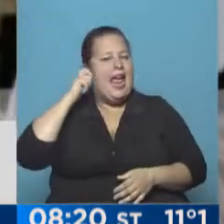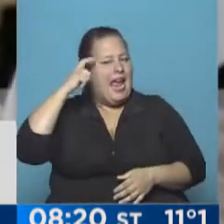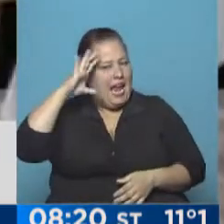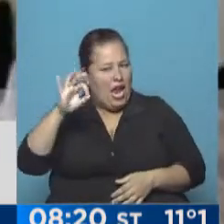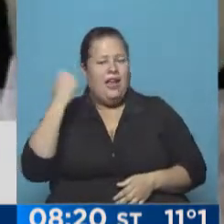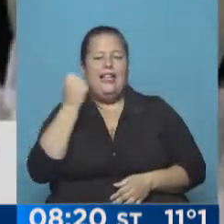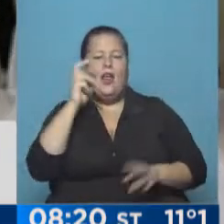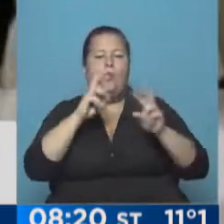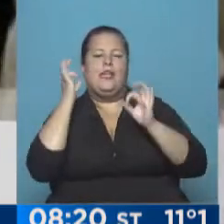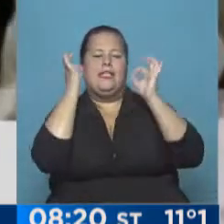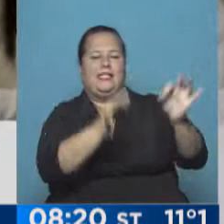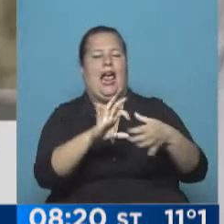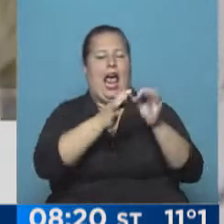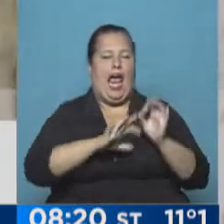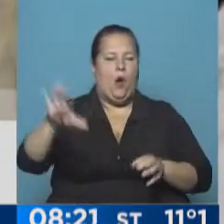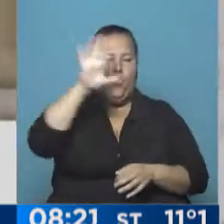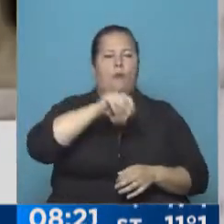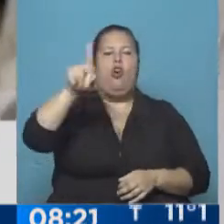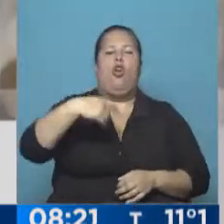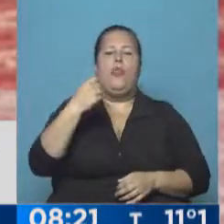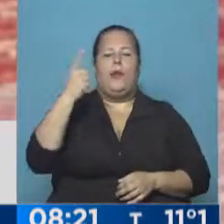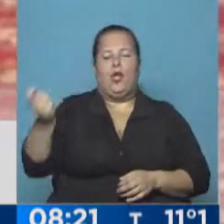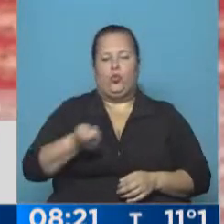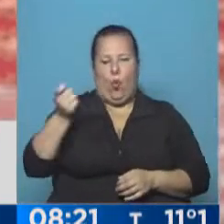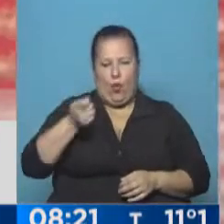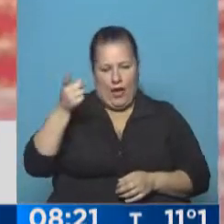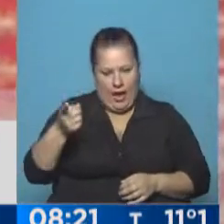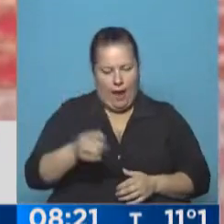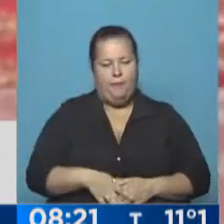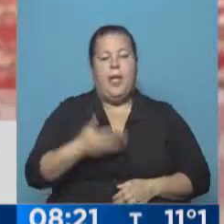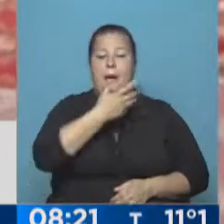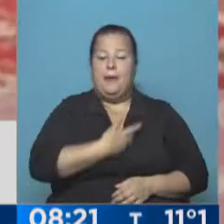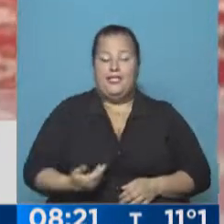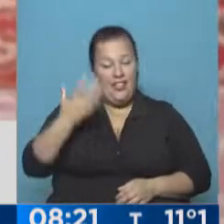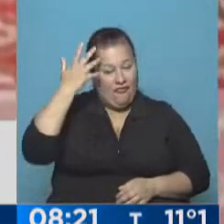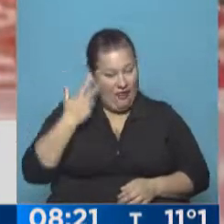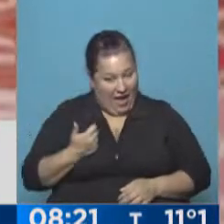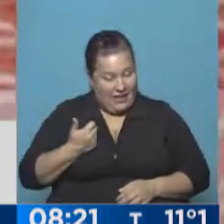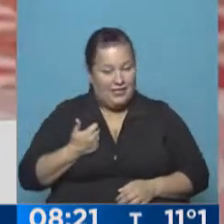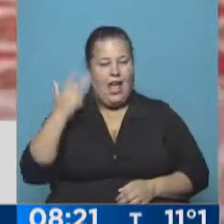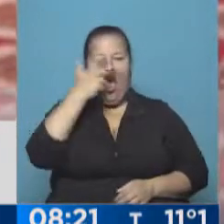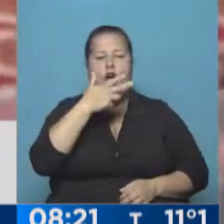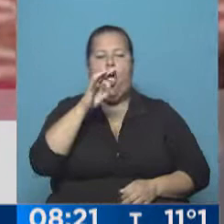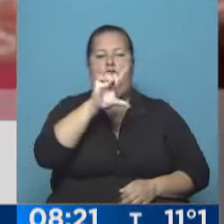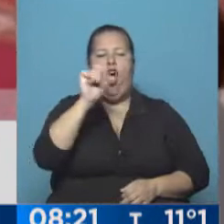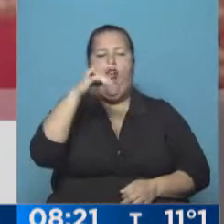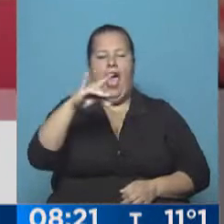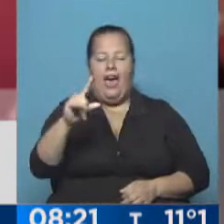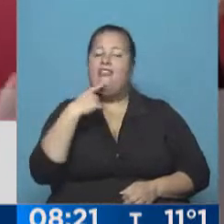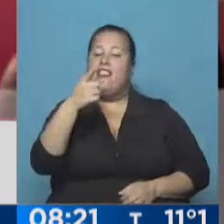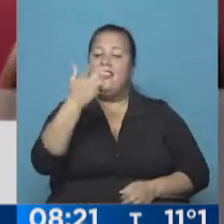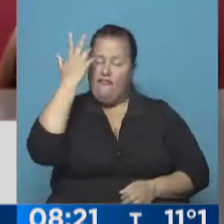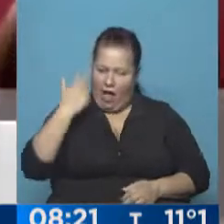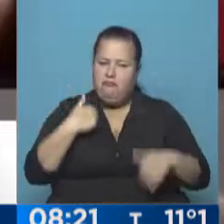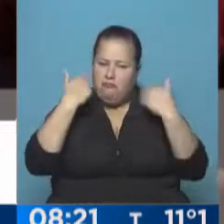cuando buscaban entrar a Europa procedentes de Turquía. El presidente de Francia, François Hollande, señaló que su país